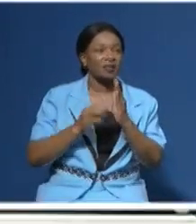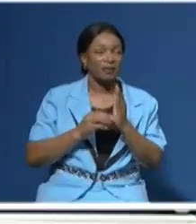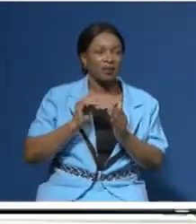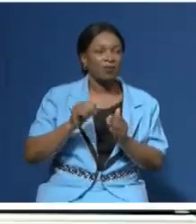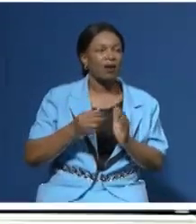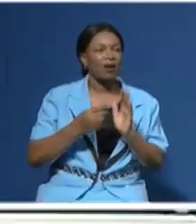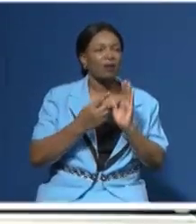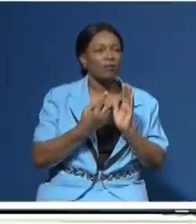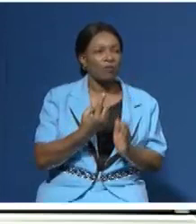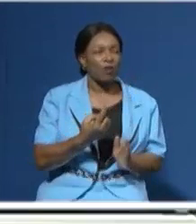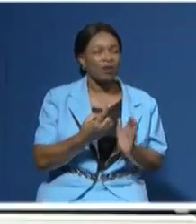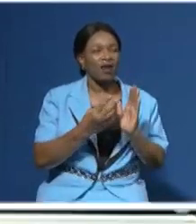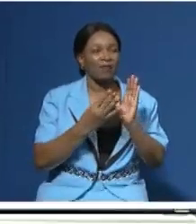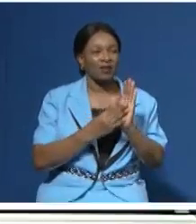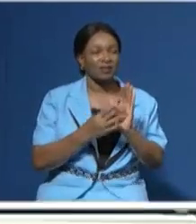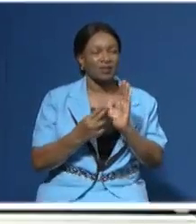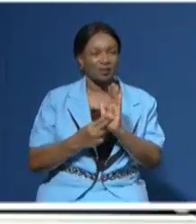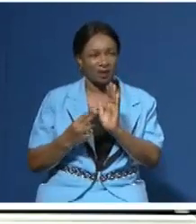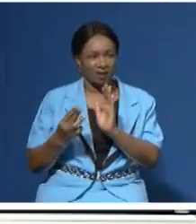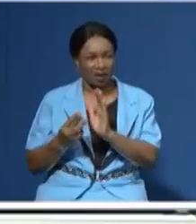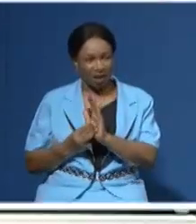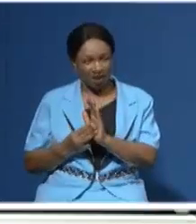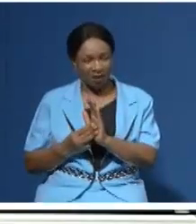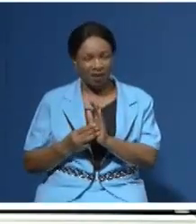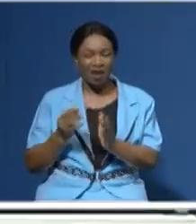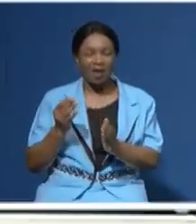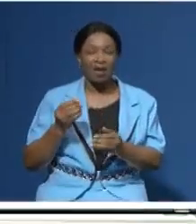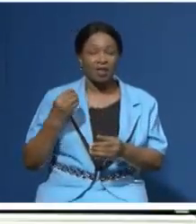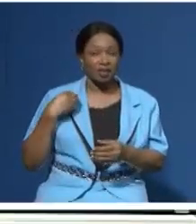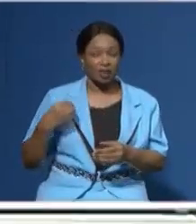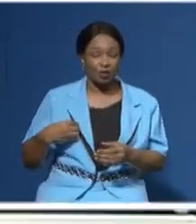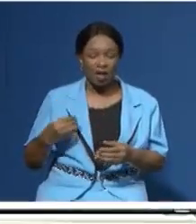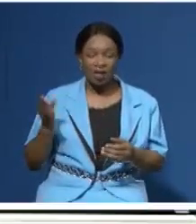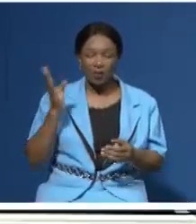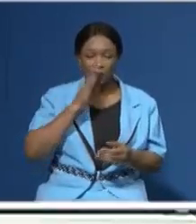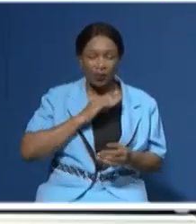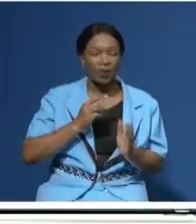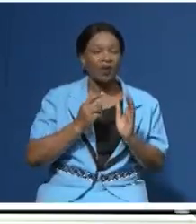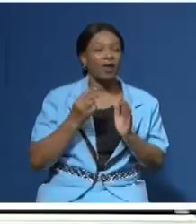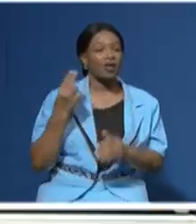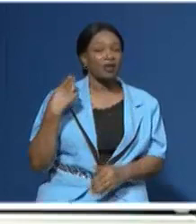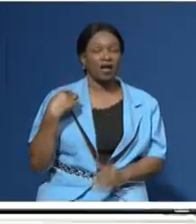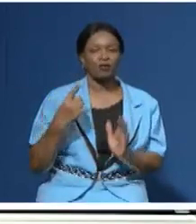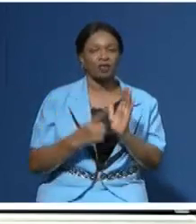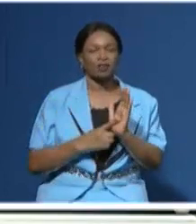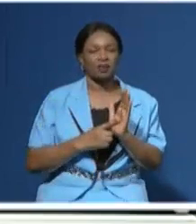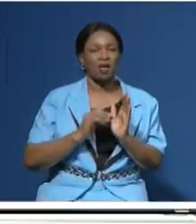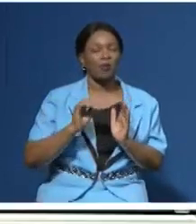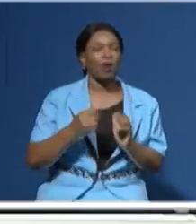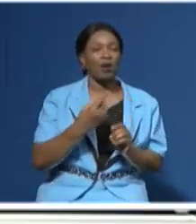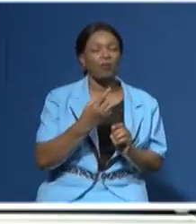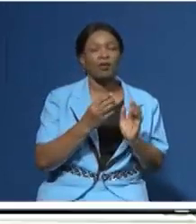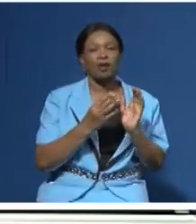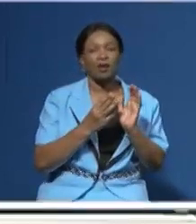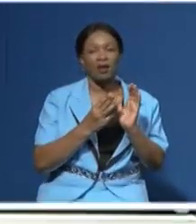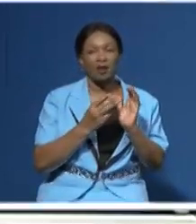mwaka 1988 alipomaliza elimu yake ya sekondari kidato cha sita, ambapo mwaka 1989